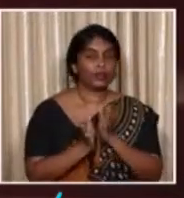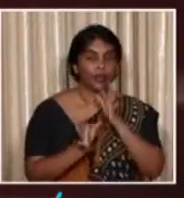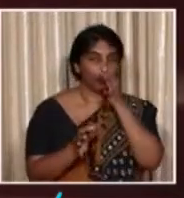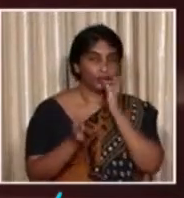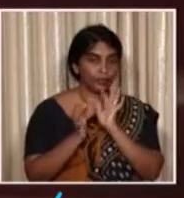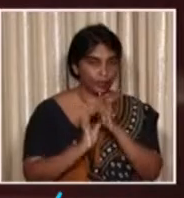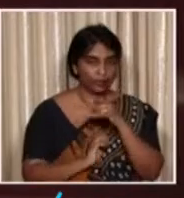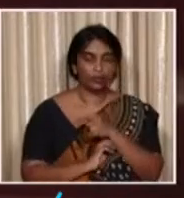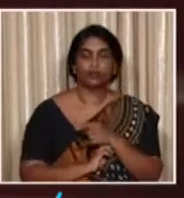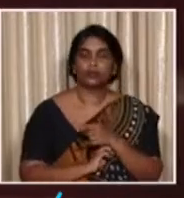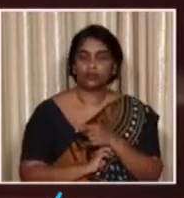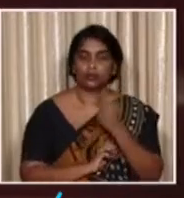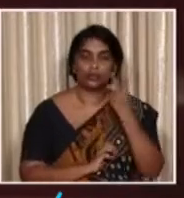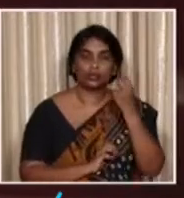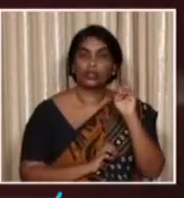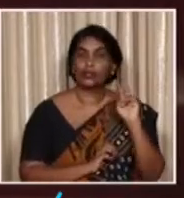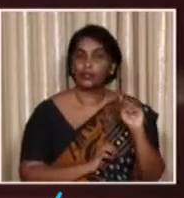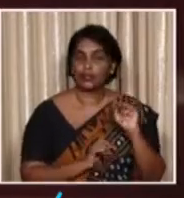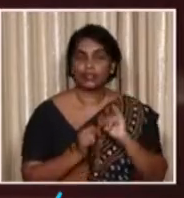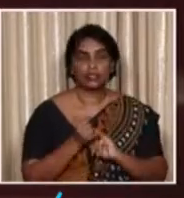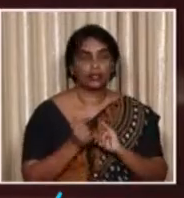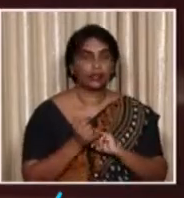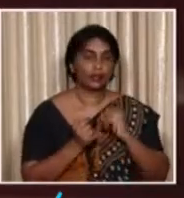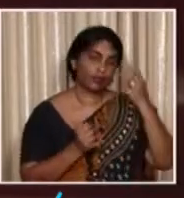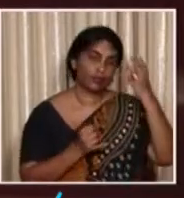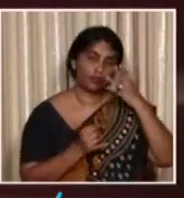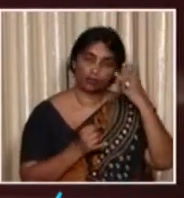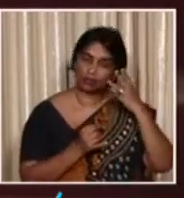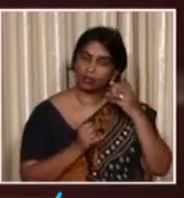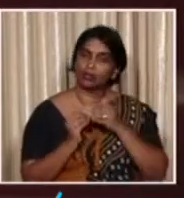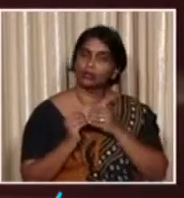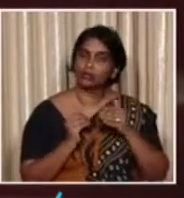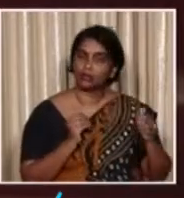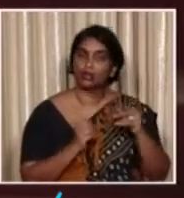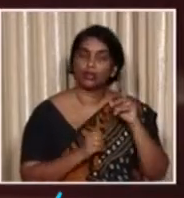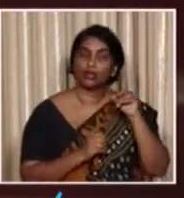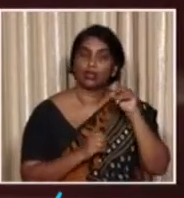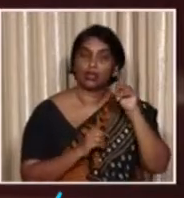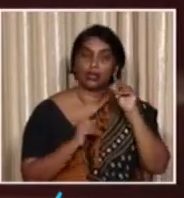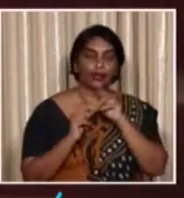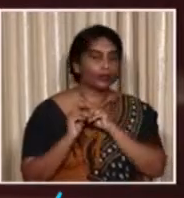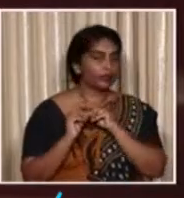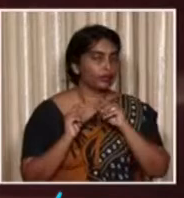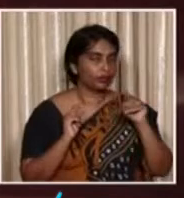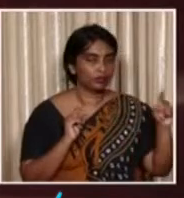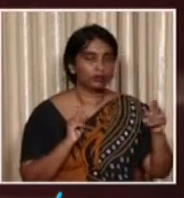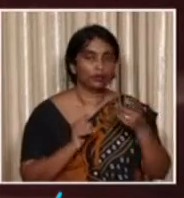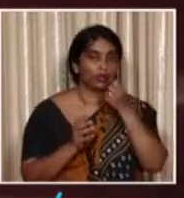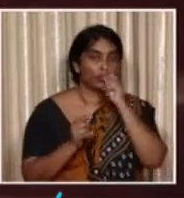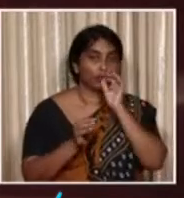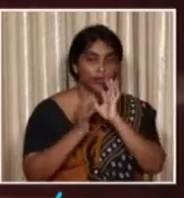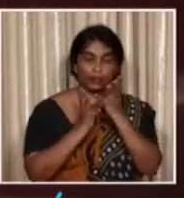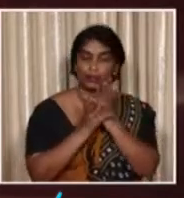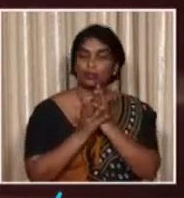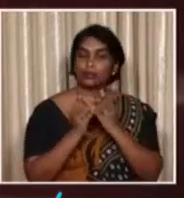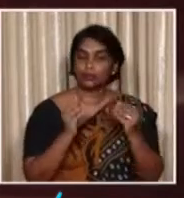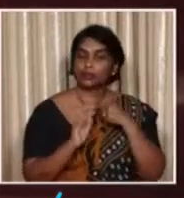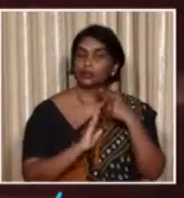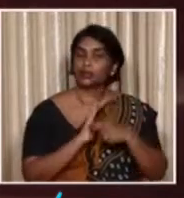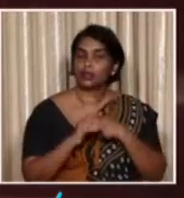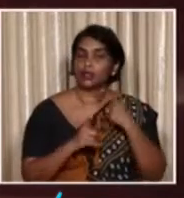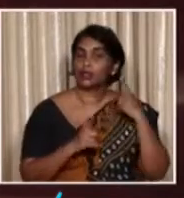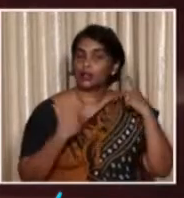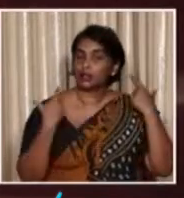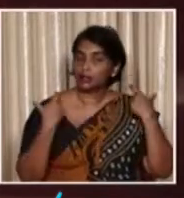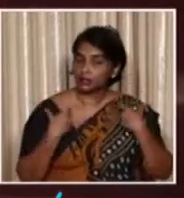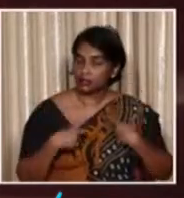ගින්න 2020 සැප්තැම්බර් 3 වන දින සිට 11 දක්වා කාලය තුල නිවා දැමීමට ශ්‍රී ලංකා